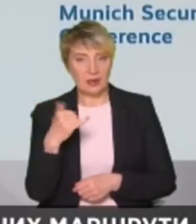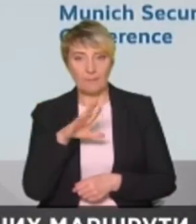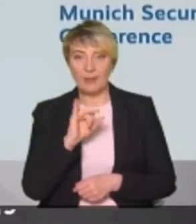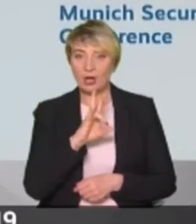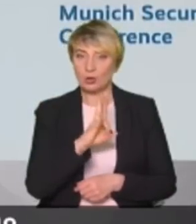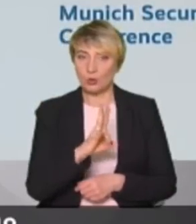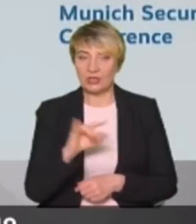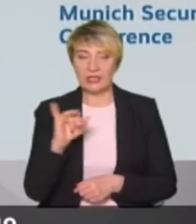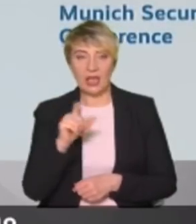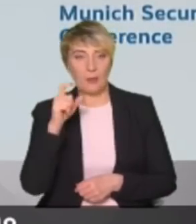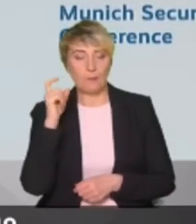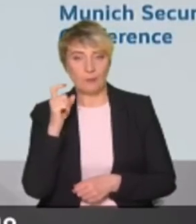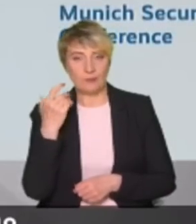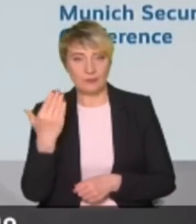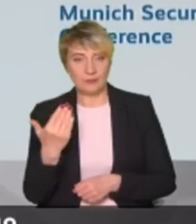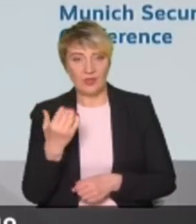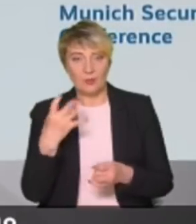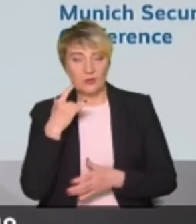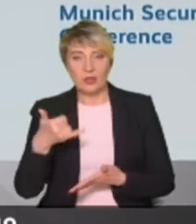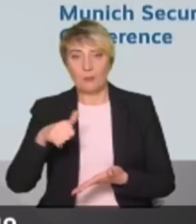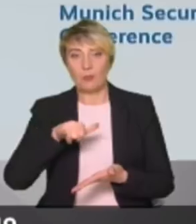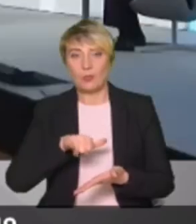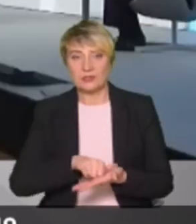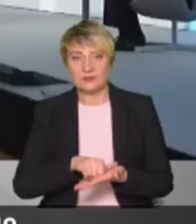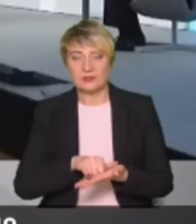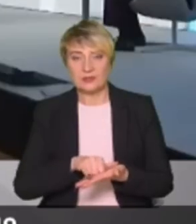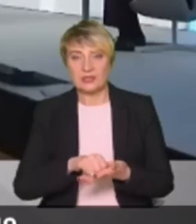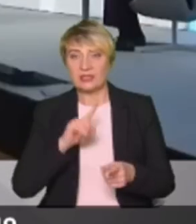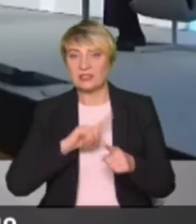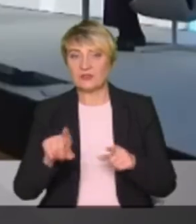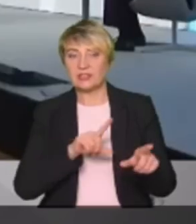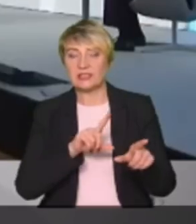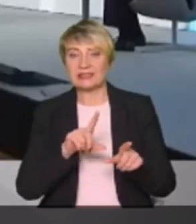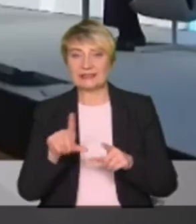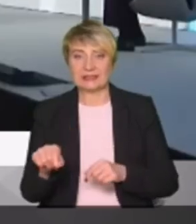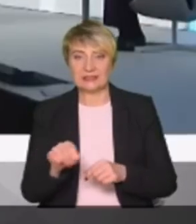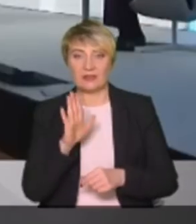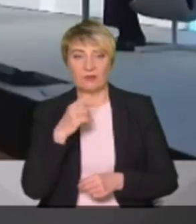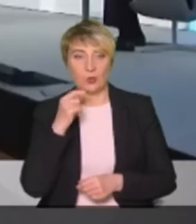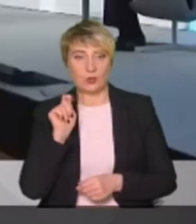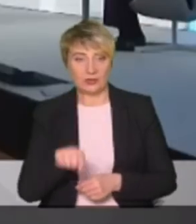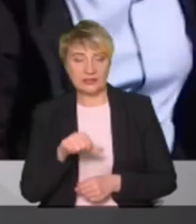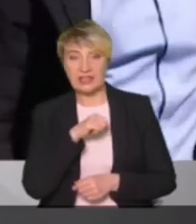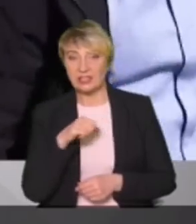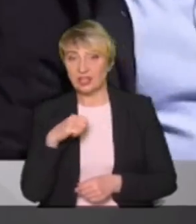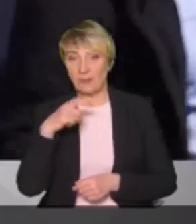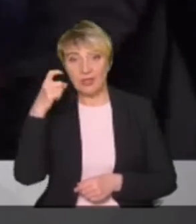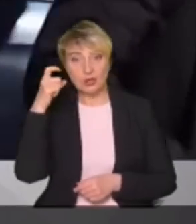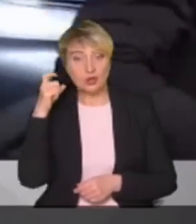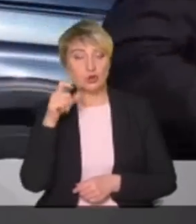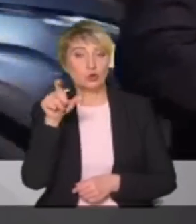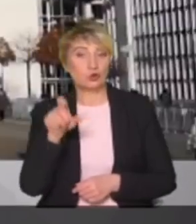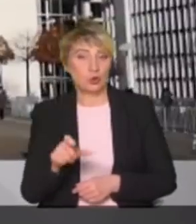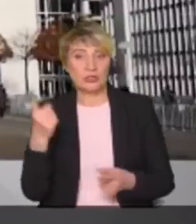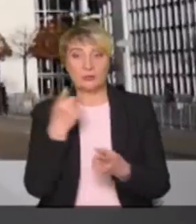і Шольц могли просто повісити трубку і якнайшвидше з'їздити в Україну, додав Мікхельсон. Сам Шольц тим часом